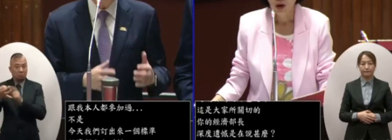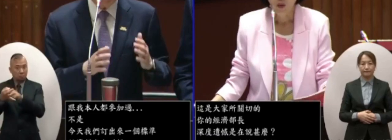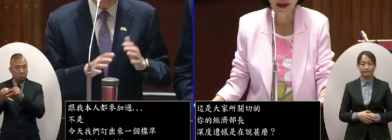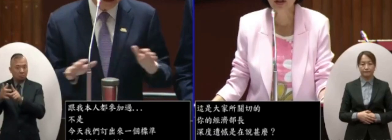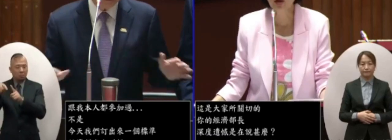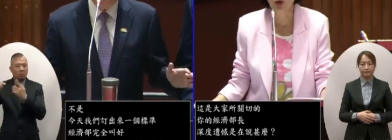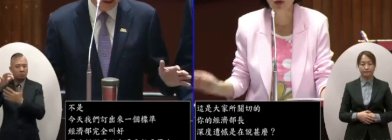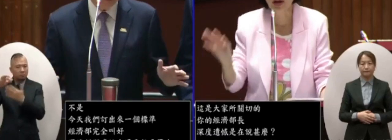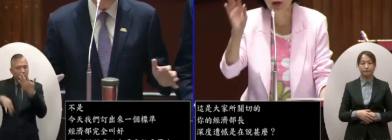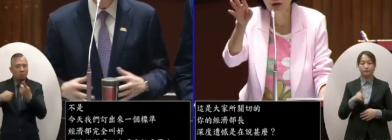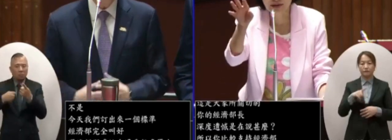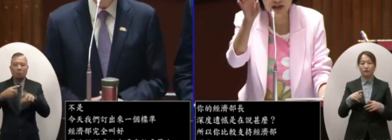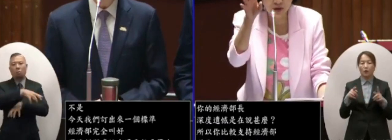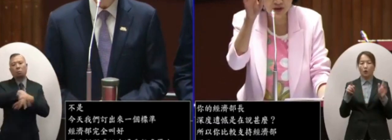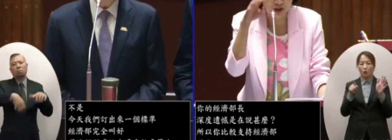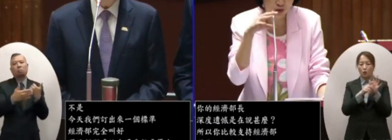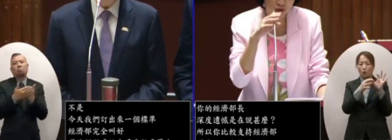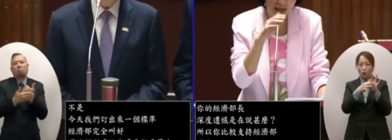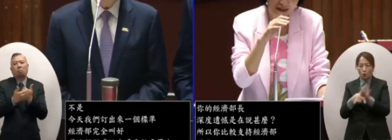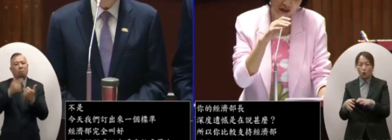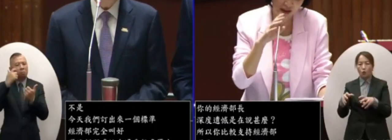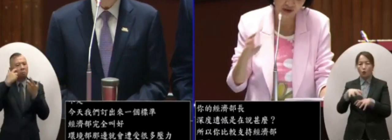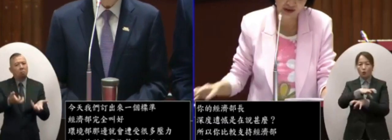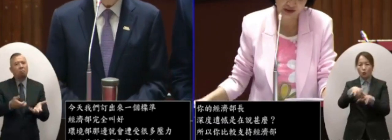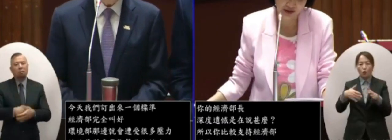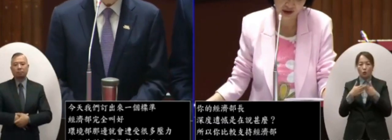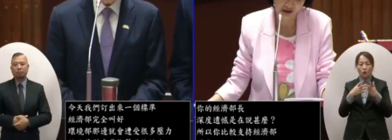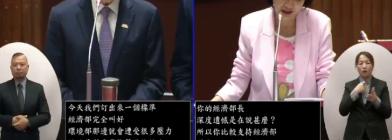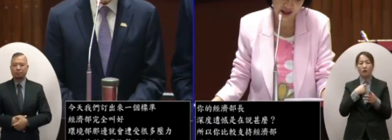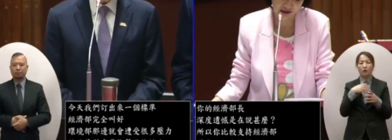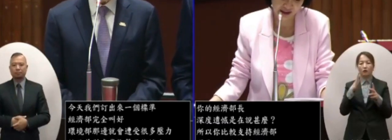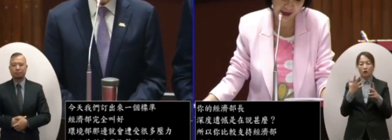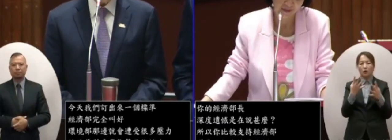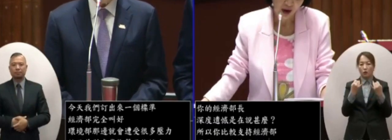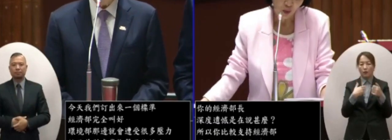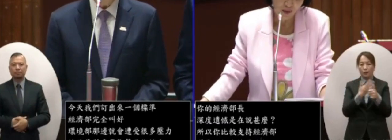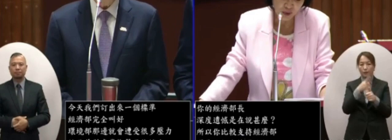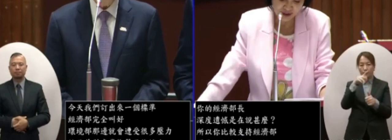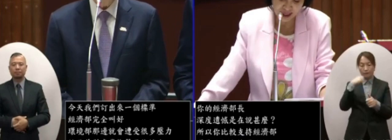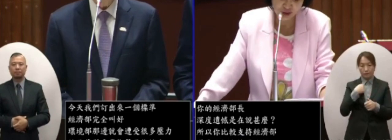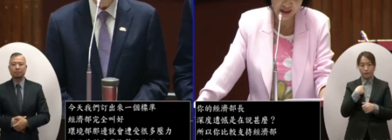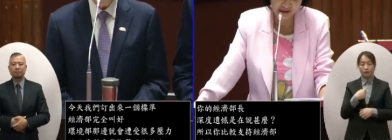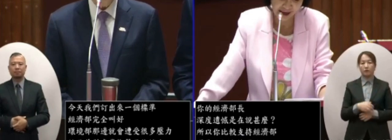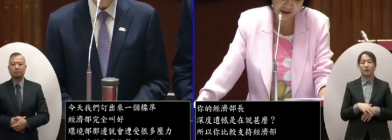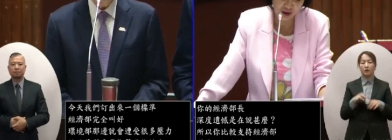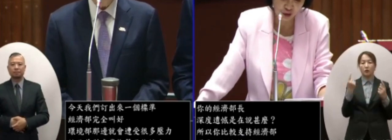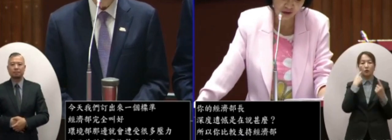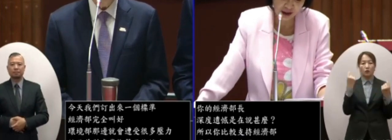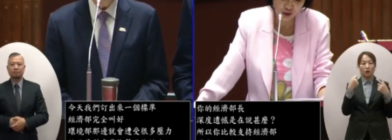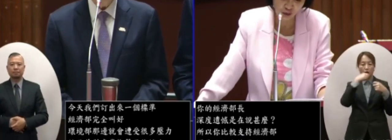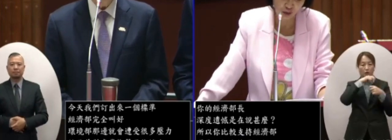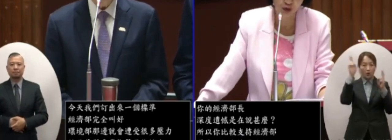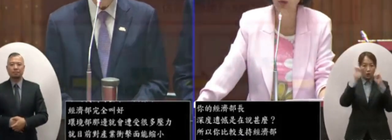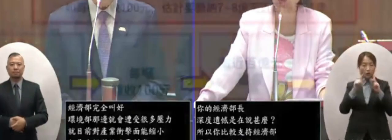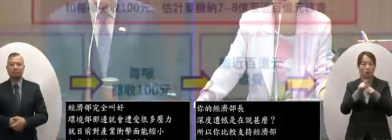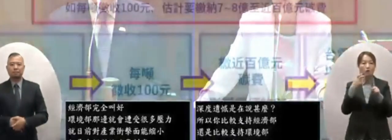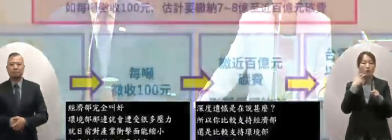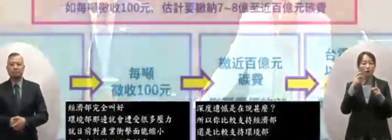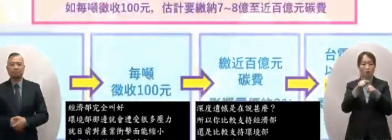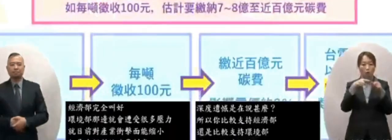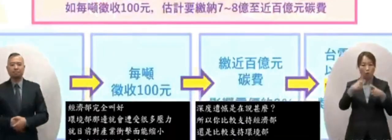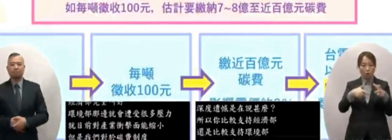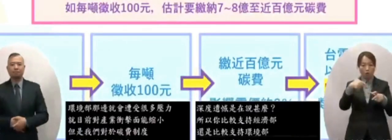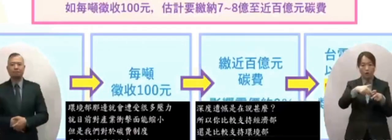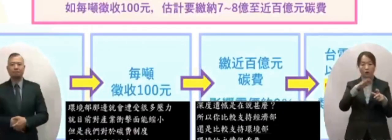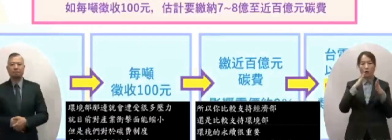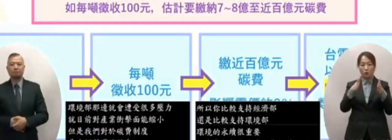环境的永续很重要，但是有几个数字还是要让院长知道一下啊。你看，我们目前来说，像台电、中钢、中油都是属于这个碳排